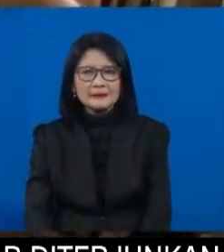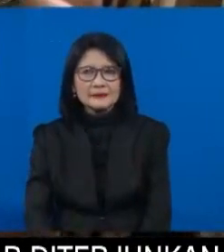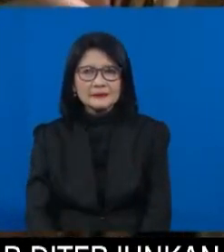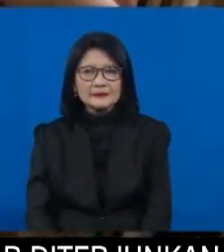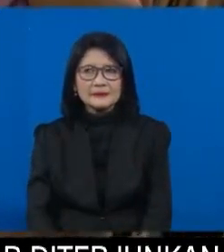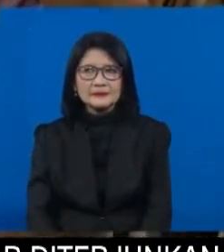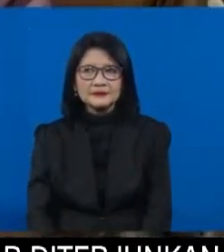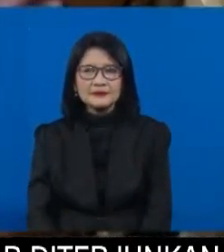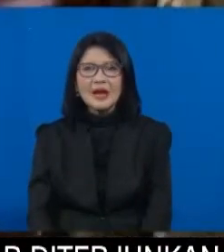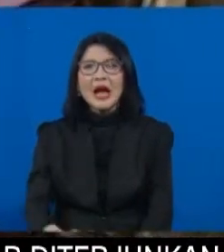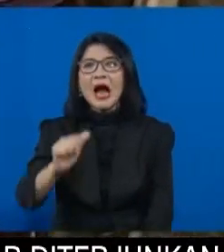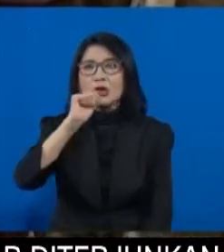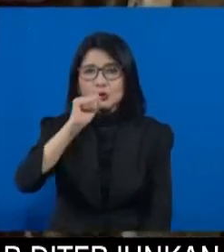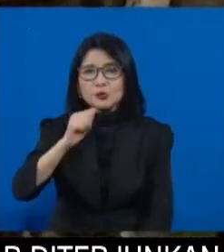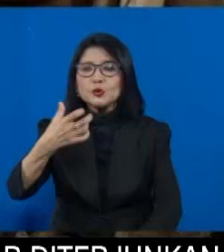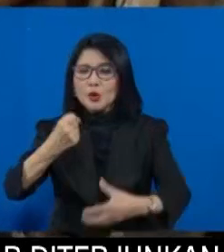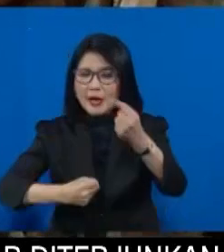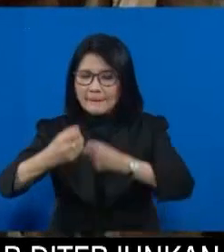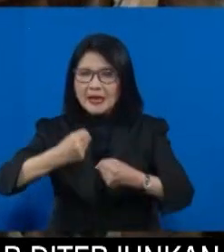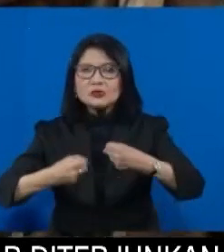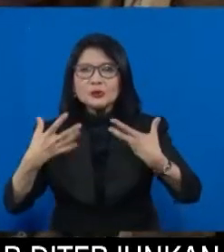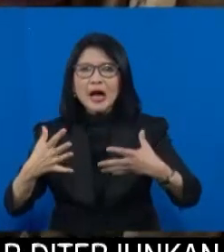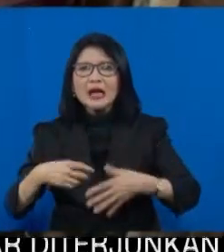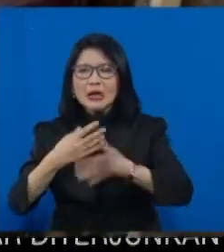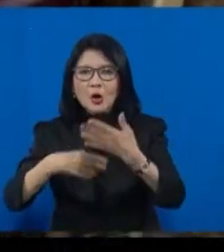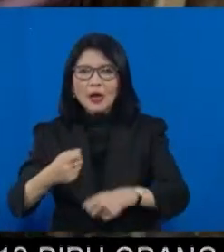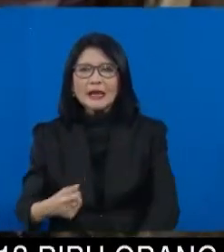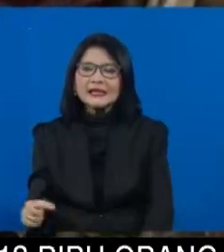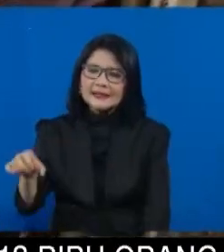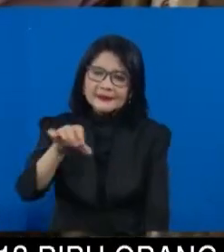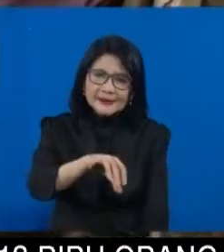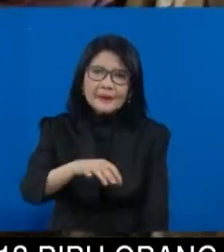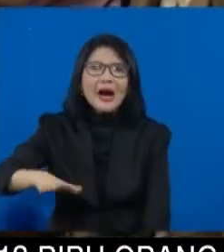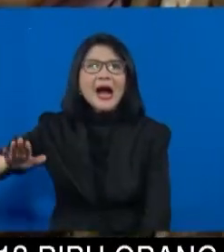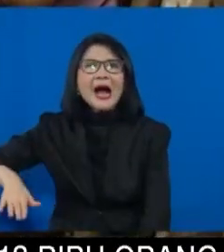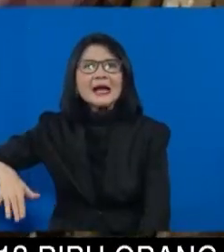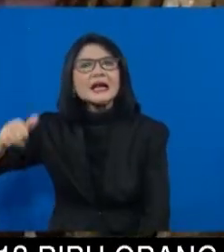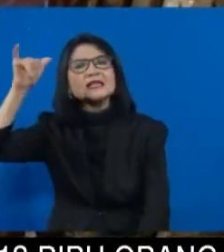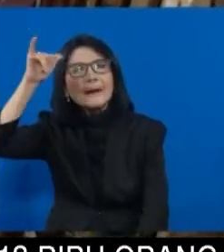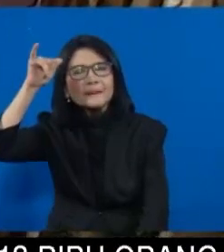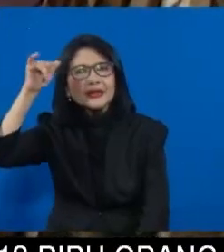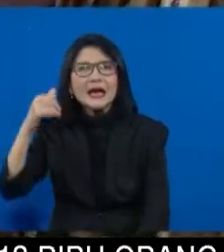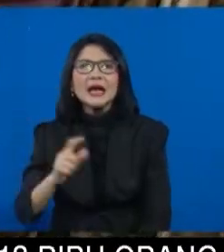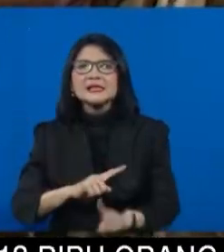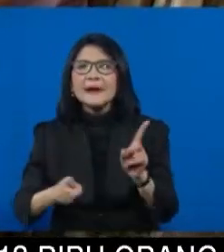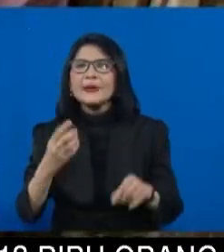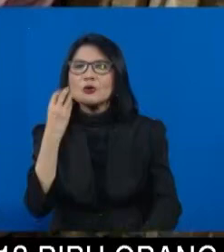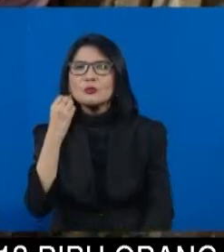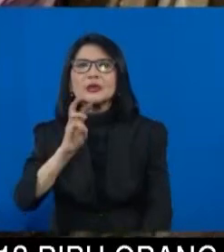Nah, jadi nih susu yang sudah diperas selain untuk diolah tetap diberikan juga kepada anak-anak sapi ini hingga usianya 3